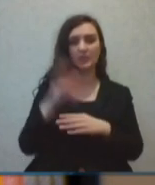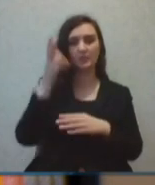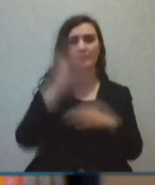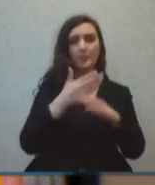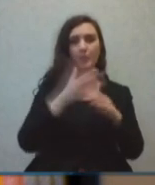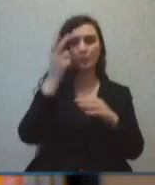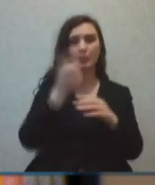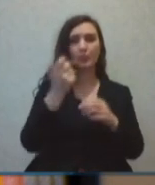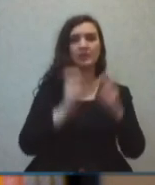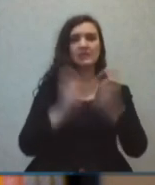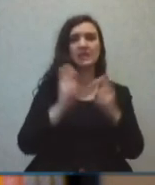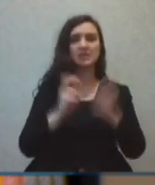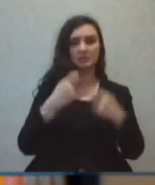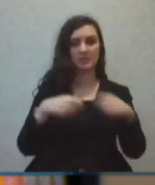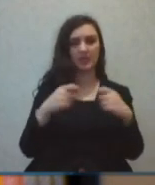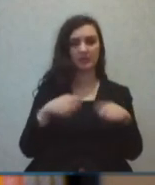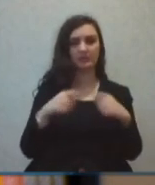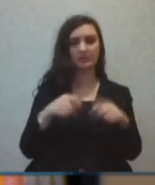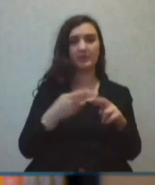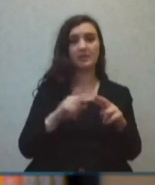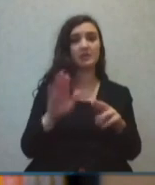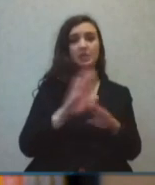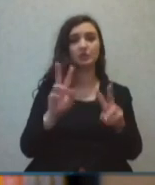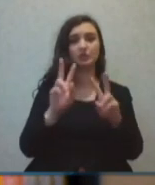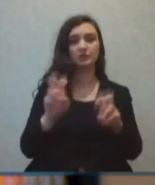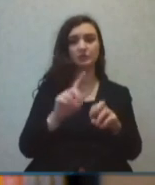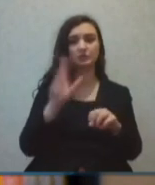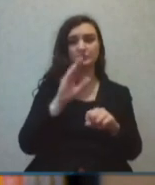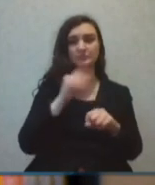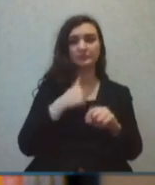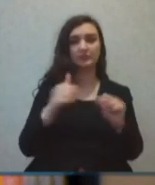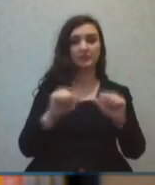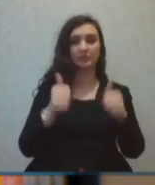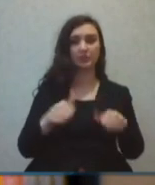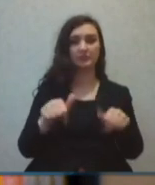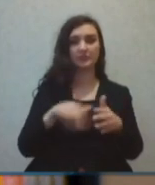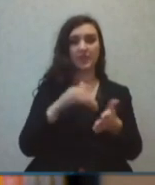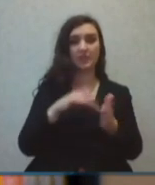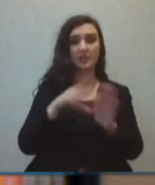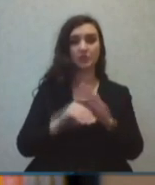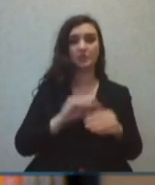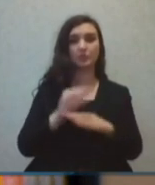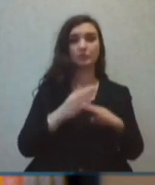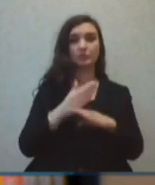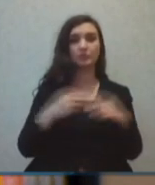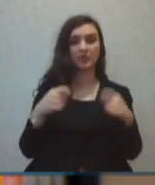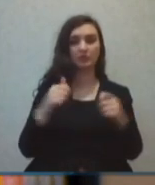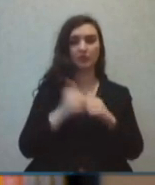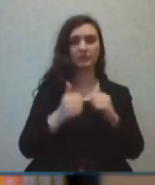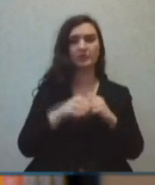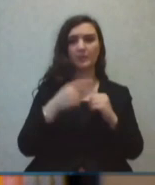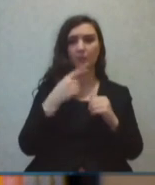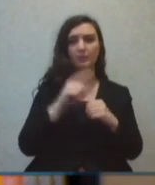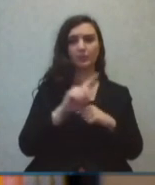ბურღულეულის ნაწარმის გაყიდვებმა. ეს არ ნიშნავს, იცით, როცა ჩვენი ტიპის ქვეყანაში იმატებს პურის გაყიდვა, ყოველთვის ამბობენ,